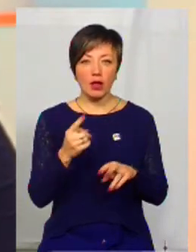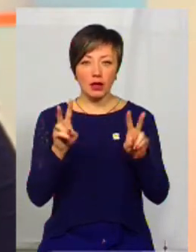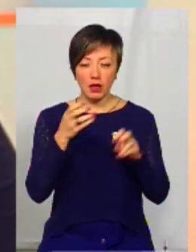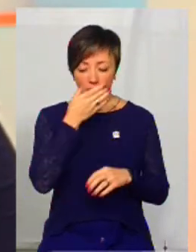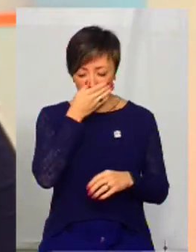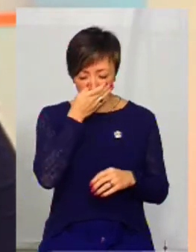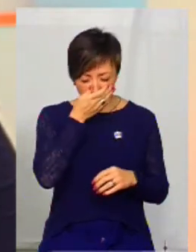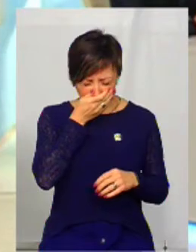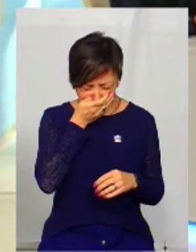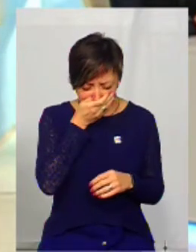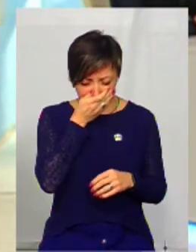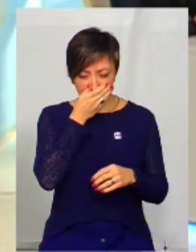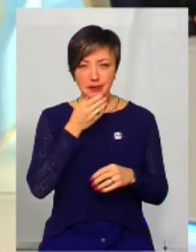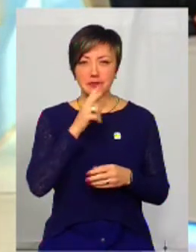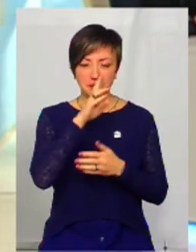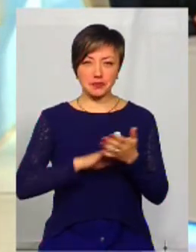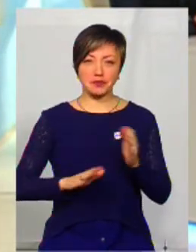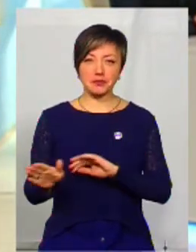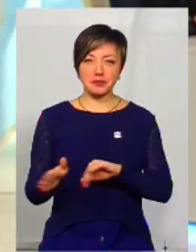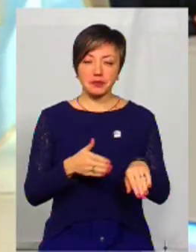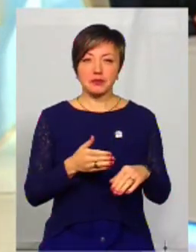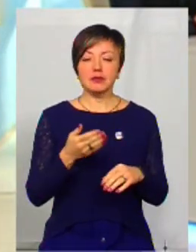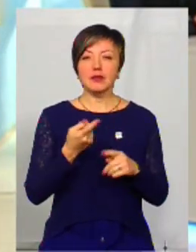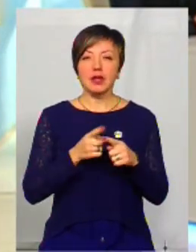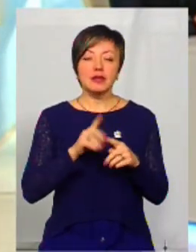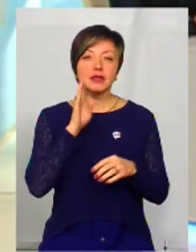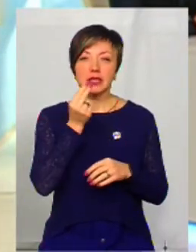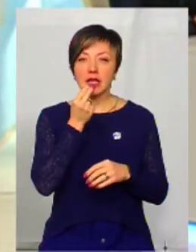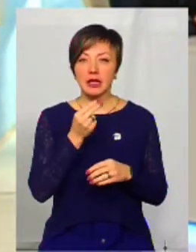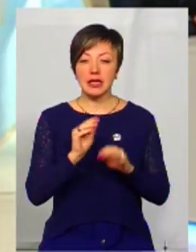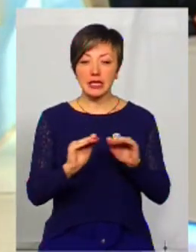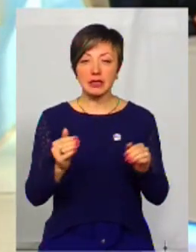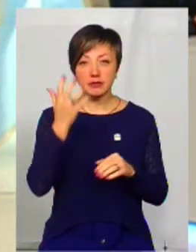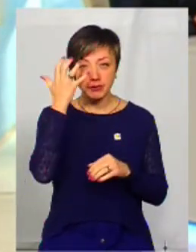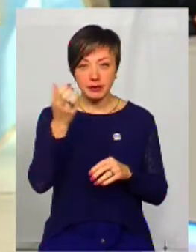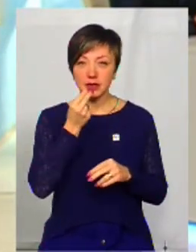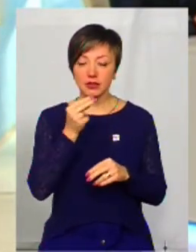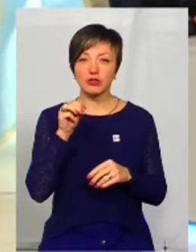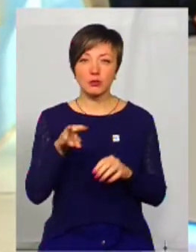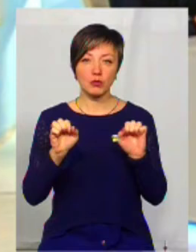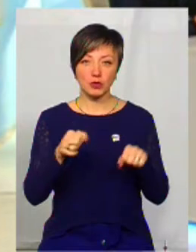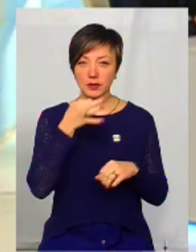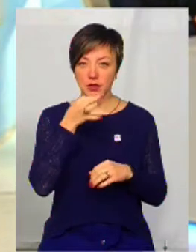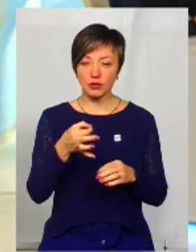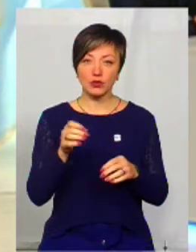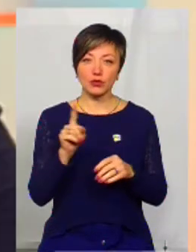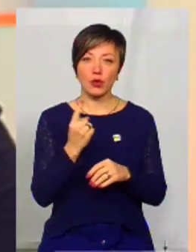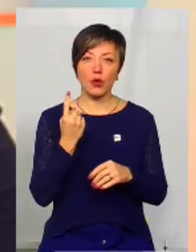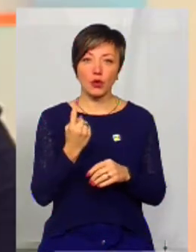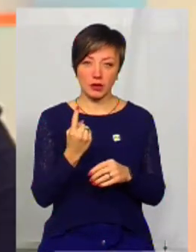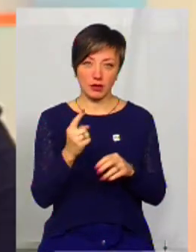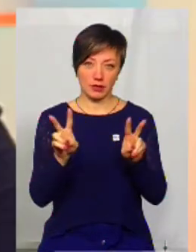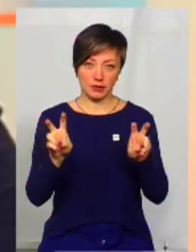вид приготувати сніданку, а можна і чотири, і діти більше з захопленням, що їдять, ніж можемо сказати, що вводять